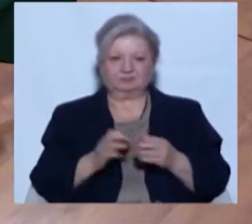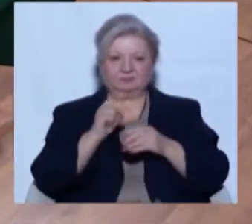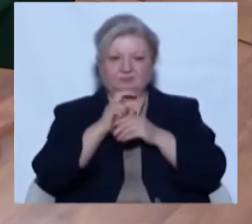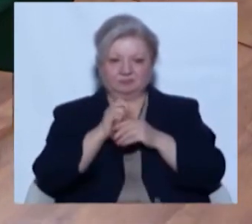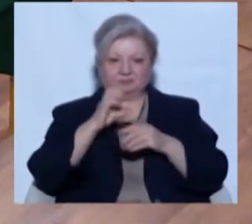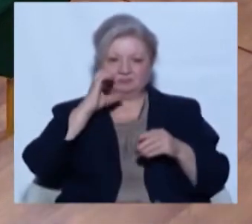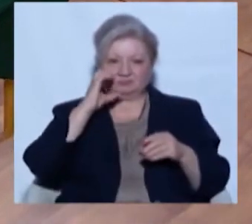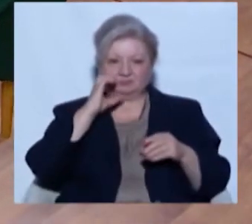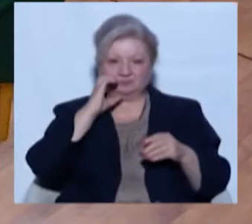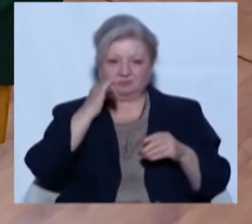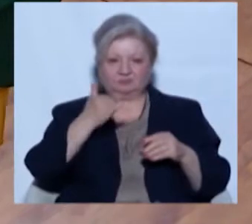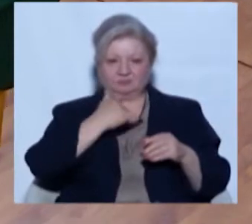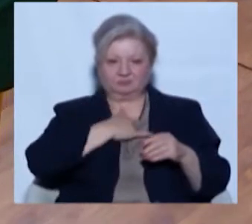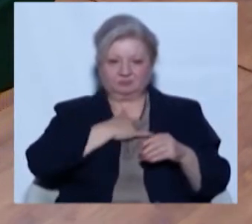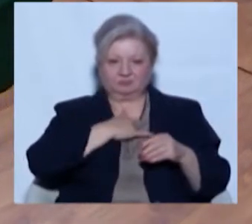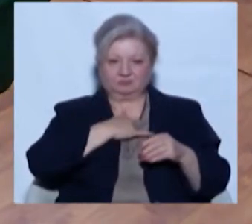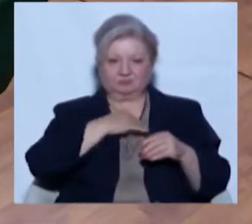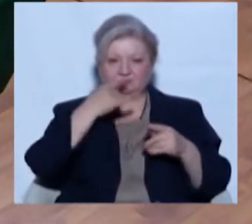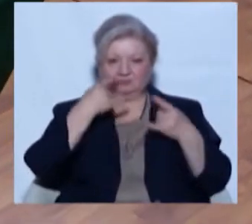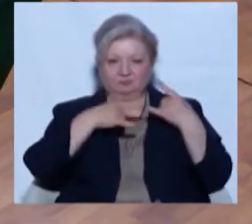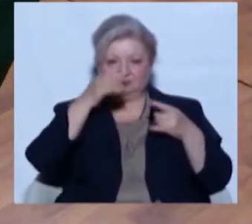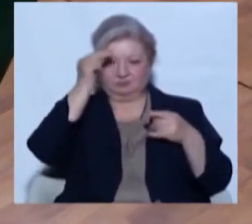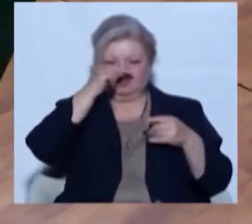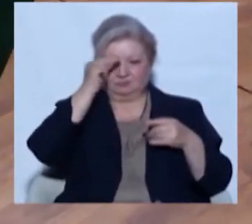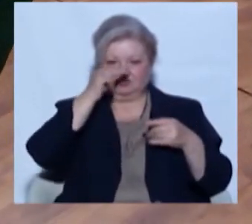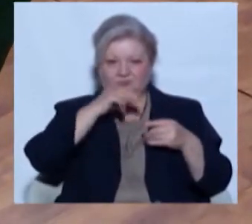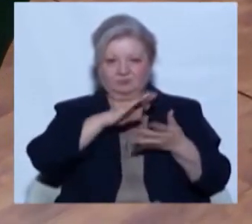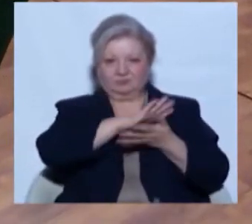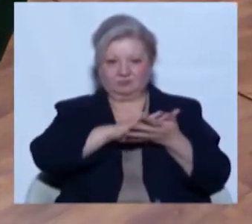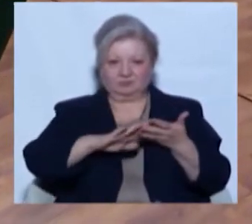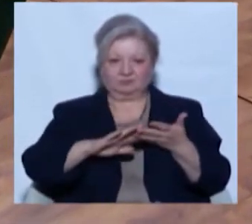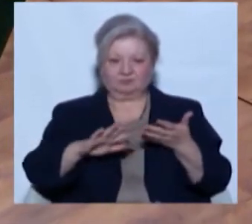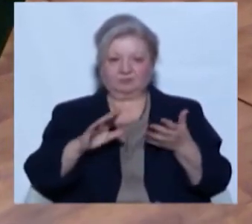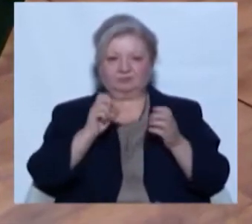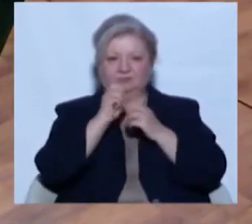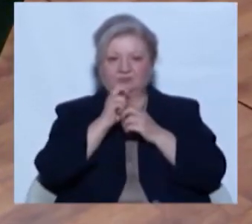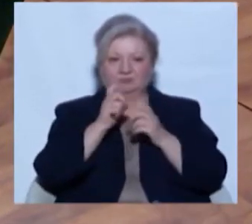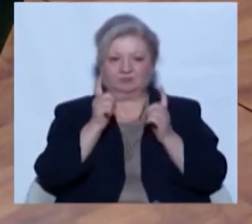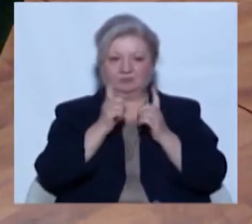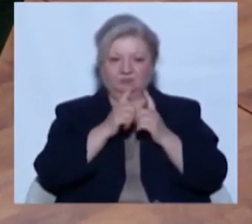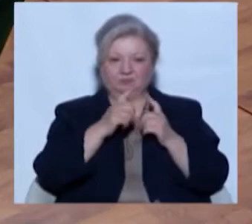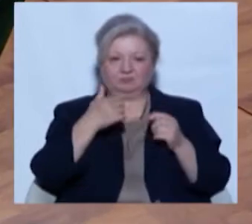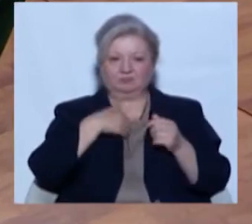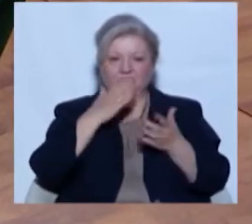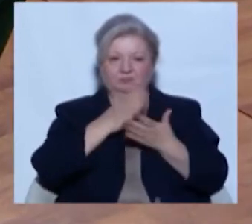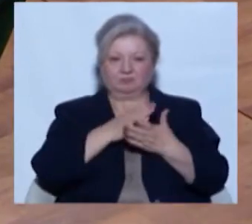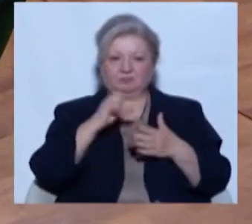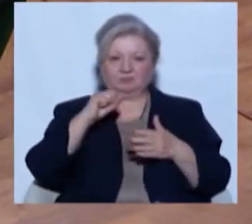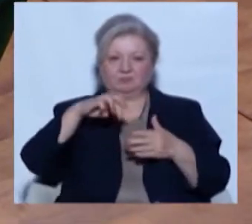მე-12 კლასელებო ჩვენს ტელესკოლაში ვაგრძელებთ მეცადინეობებს აბიტურიენტებისთვის მე გახლავართ ამირან